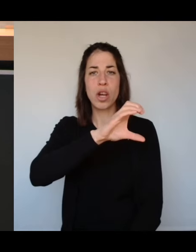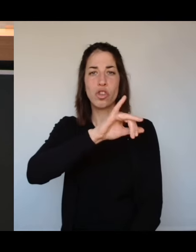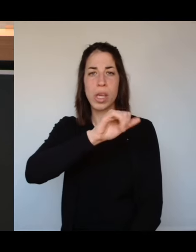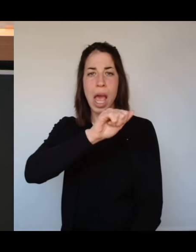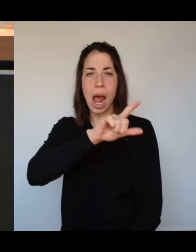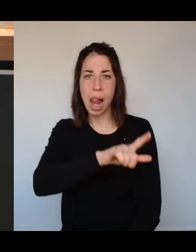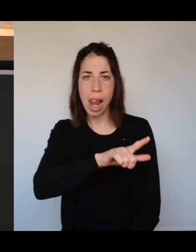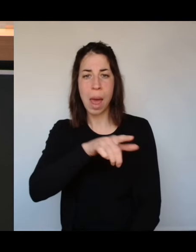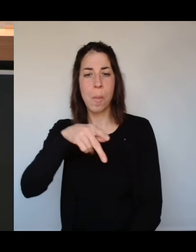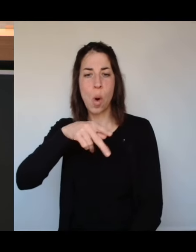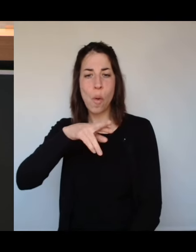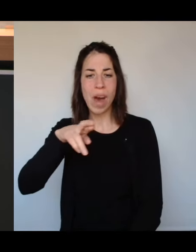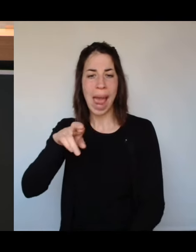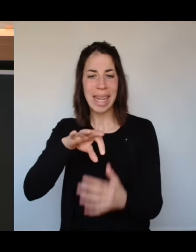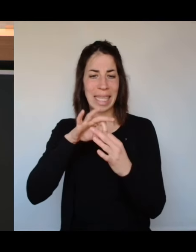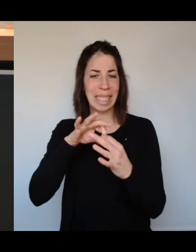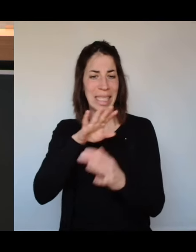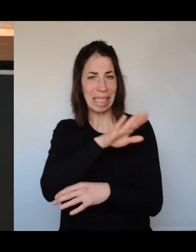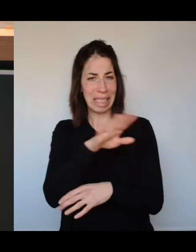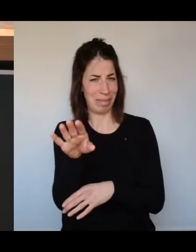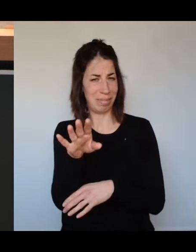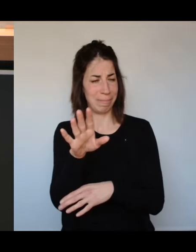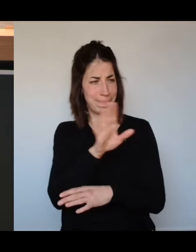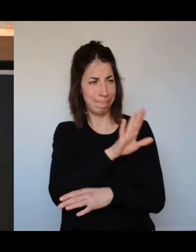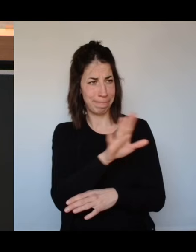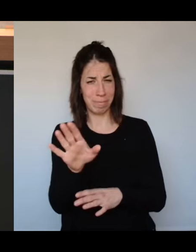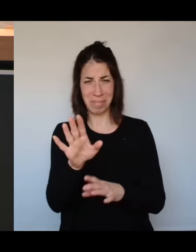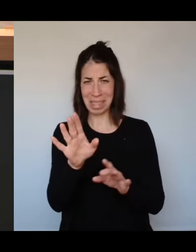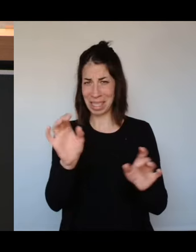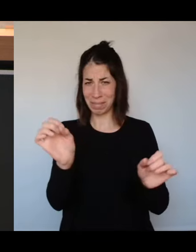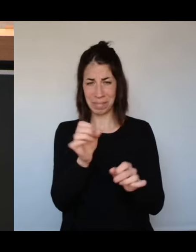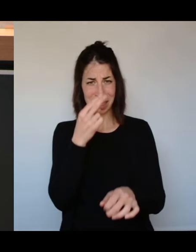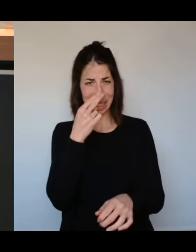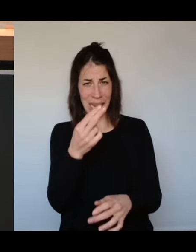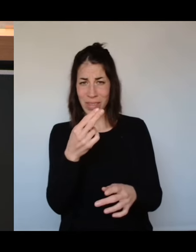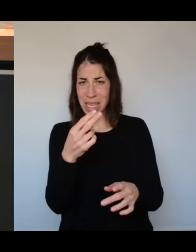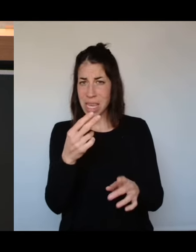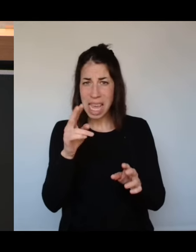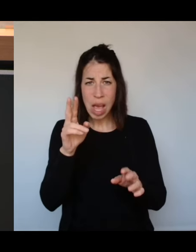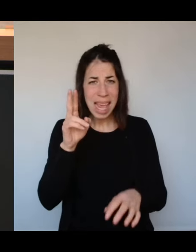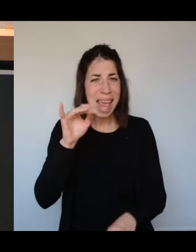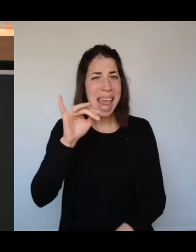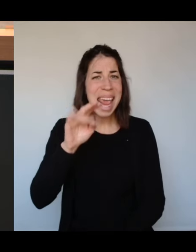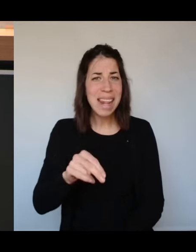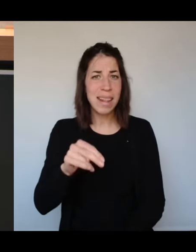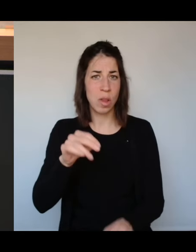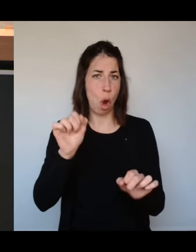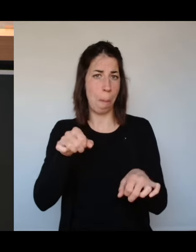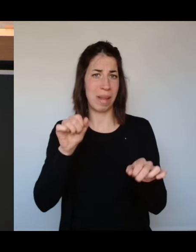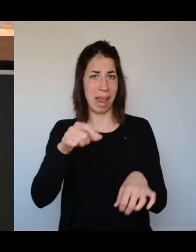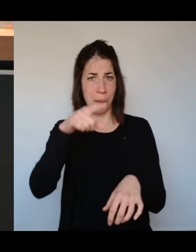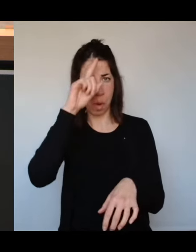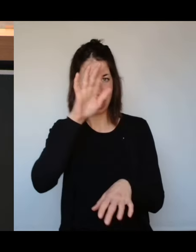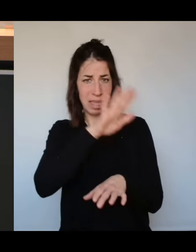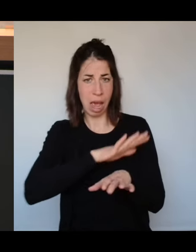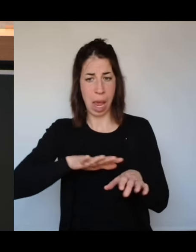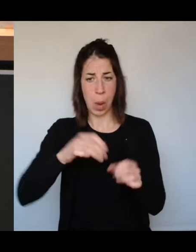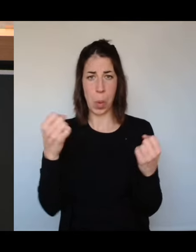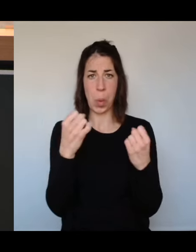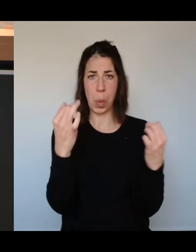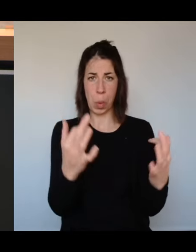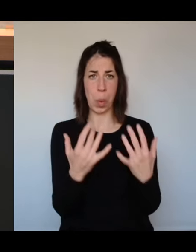der Polizei. Ist doch ein Unding eigentlich, oder? Und die Polizei wird das genauso wenig lösen wie